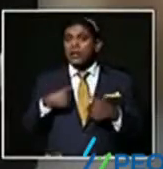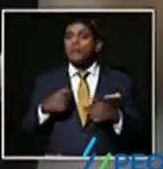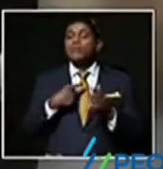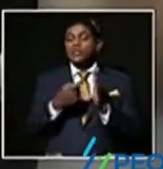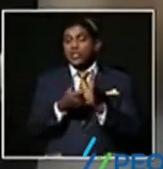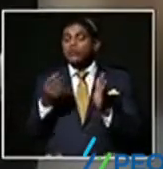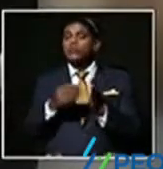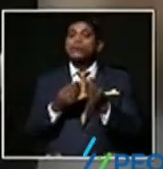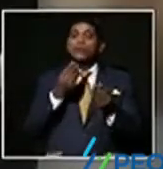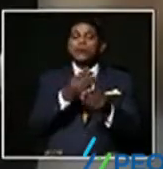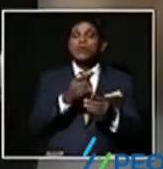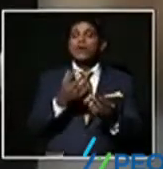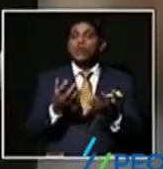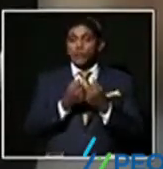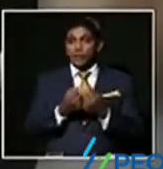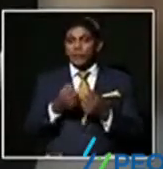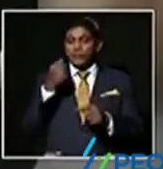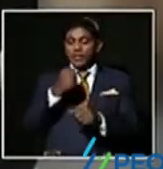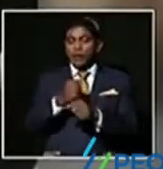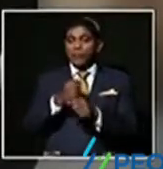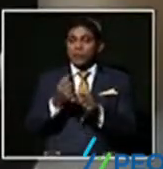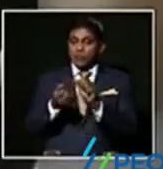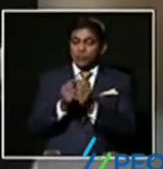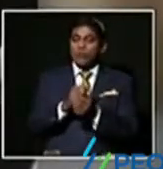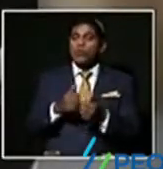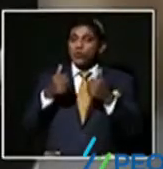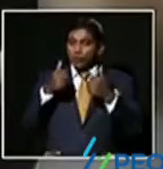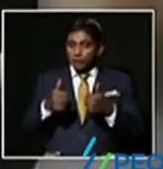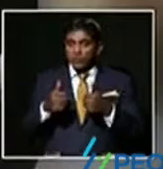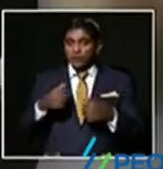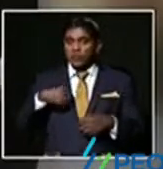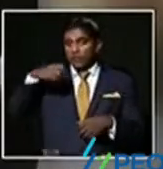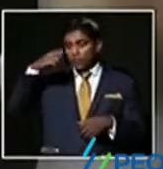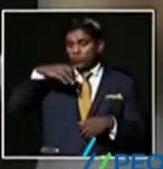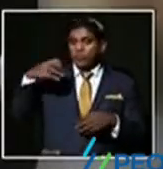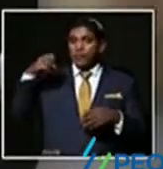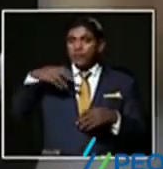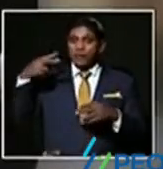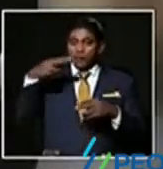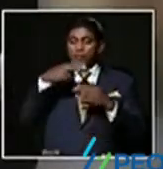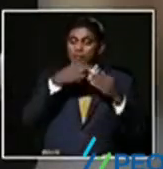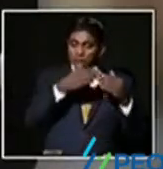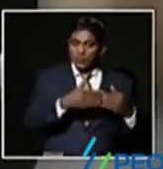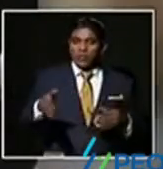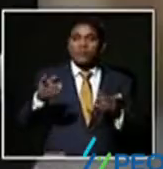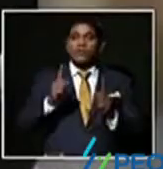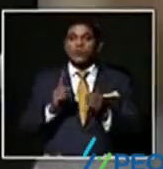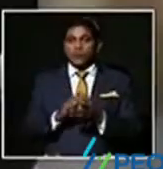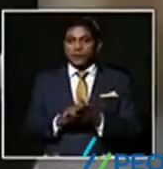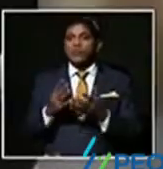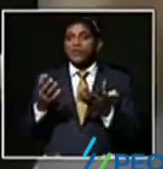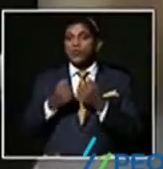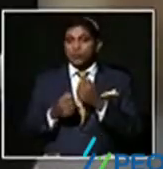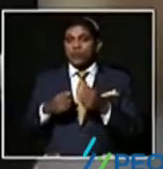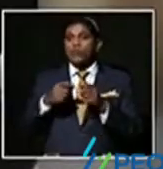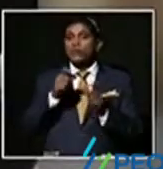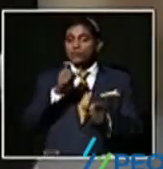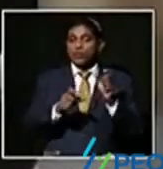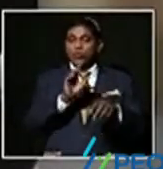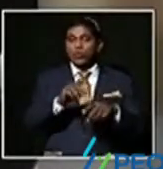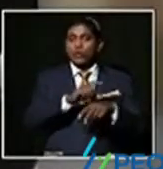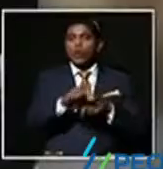කරාට පස්සේ මේ ආණ්ඩුව පෙරලන්න හොඳම විදිය තමයි විදුලි කප්පාදුව දිගටම පවත්වාගෙන යන්න. ඒක තමයි අවශ්‍ය උනේ මහජන උපකිතා